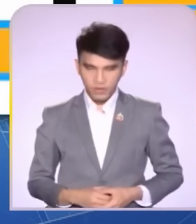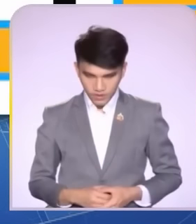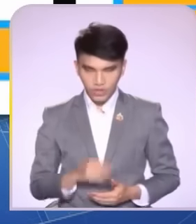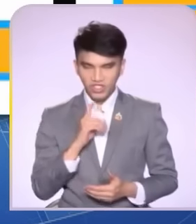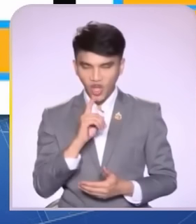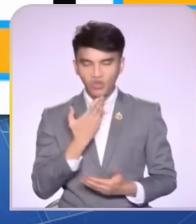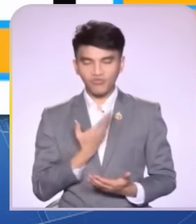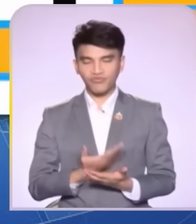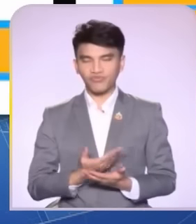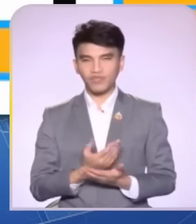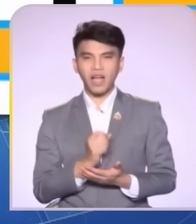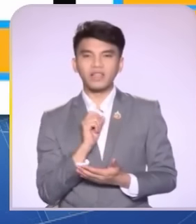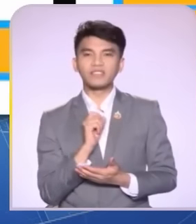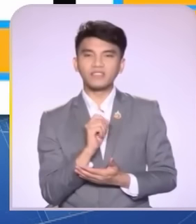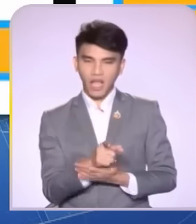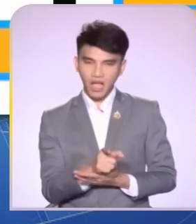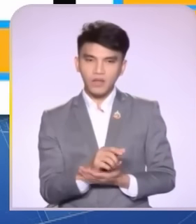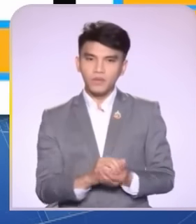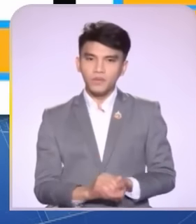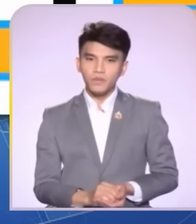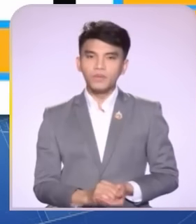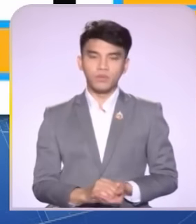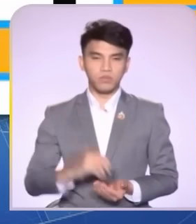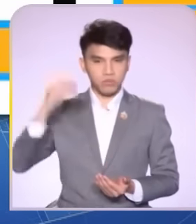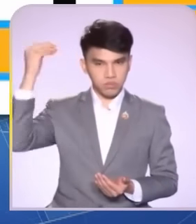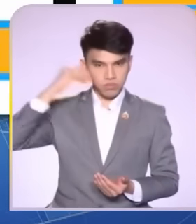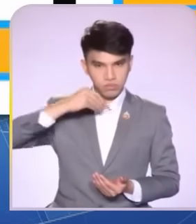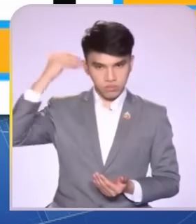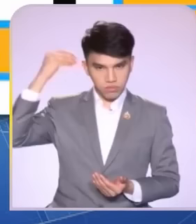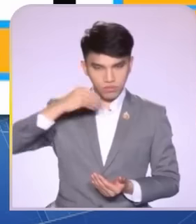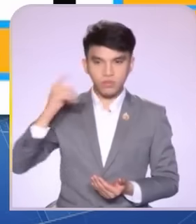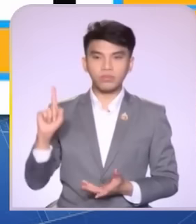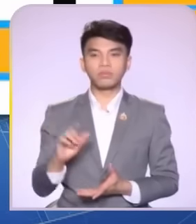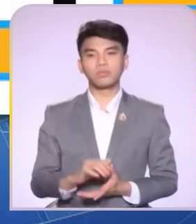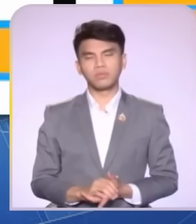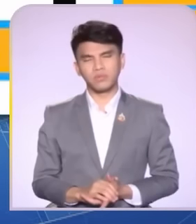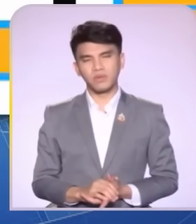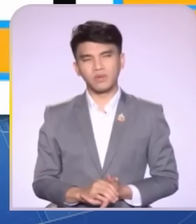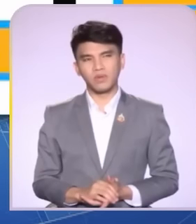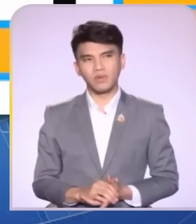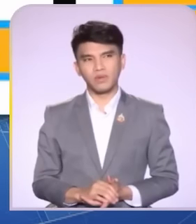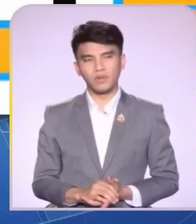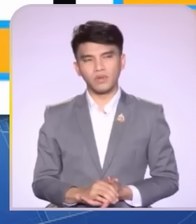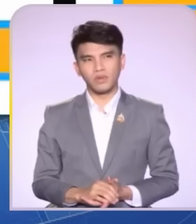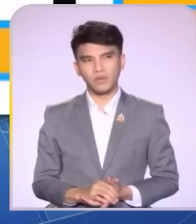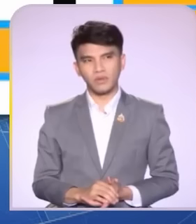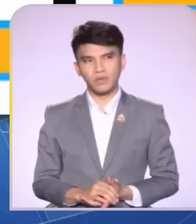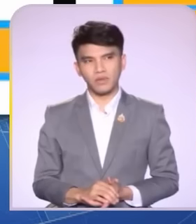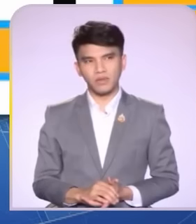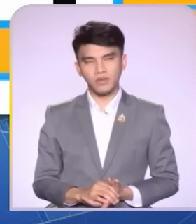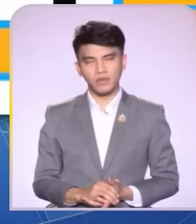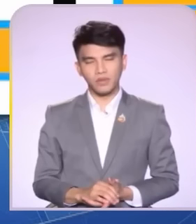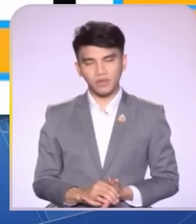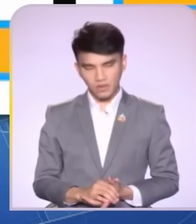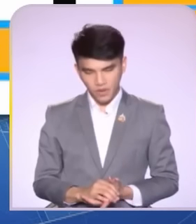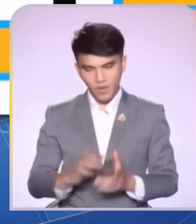ปิดบินทุกอย่างเป็นแบบนี้ค่ะแล้วหลายต่อหลายคนนะบอกว่า มีคนส่งข้อความมาด้วยนะในอินบ็อกซ์ส่วนตัว